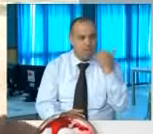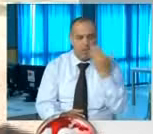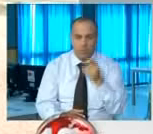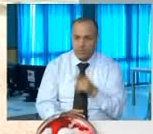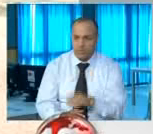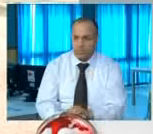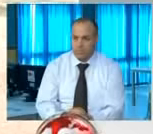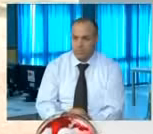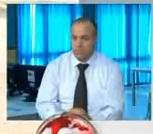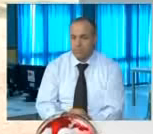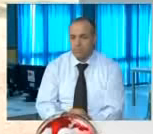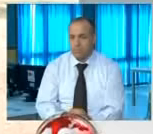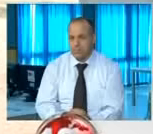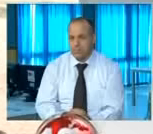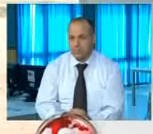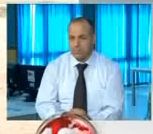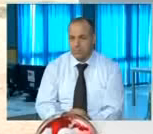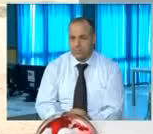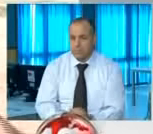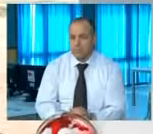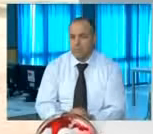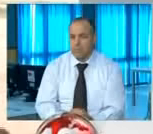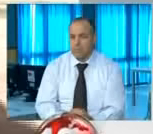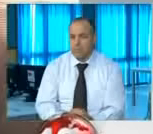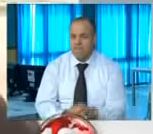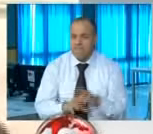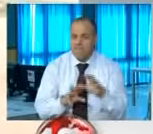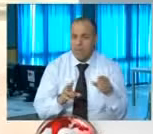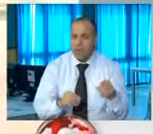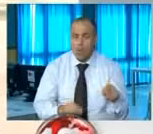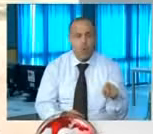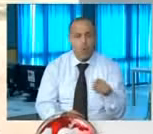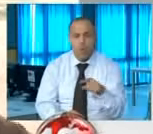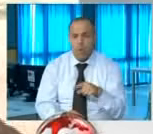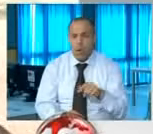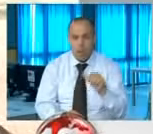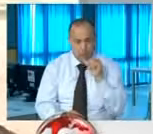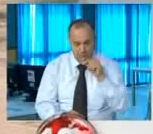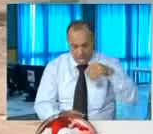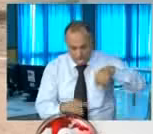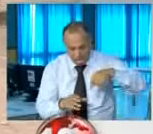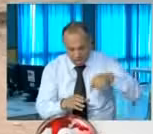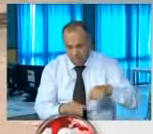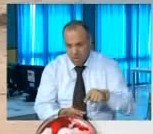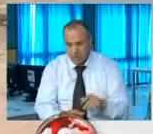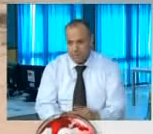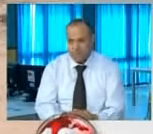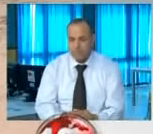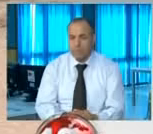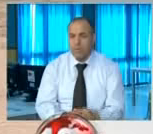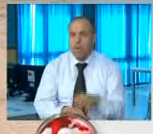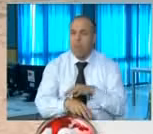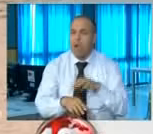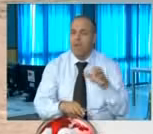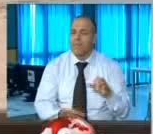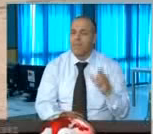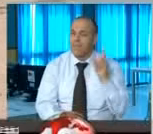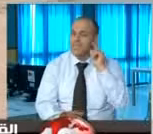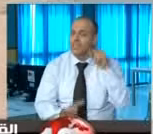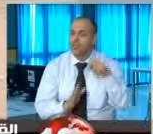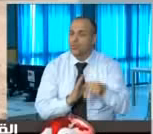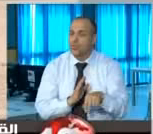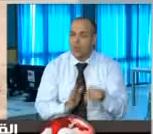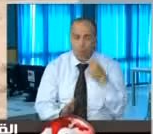التو نشربوا منه، العائلة هذه العباد هذه كل تشرب من هنا. معتمد القصرين الجنوبية عفيف